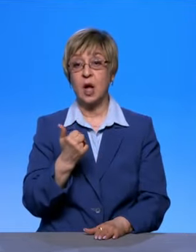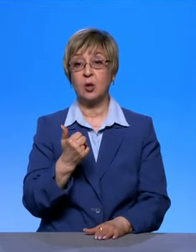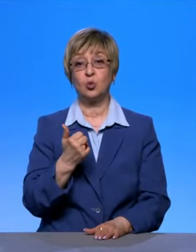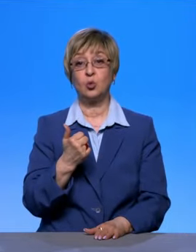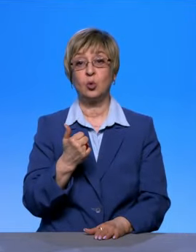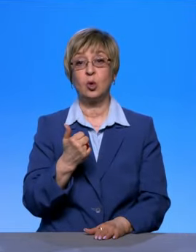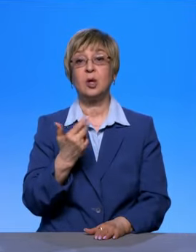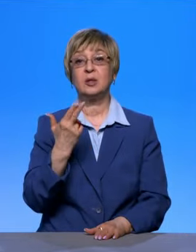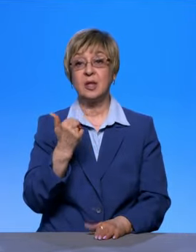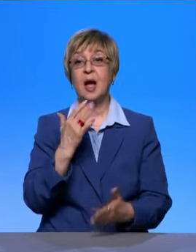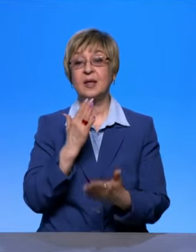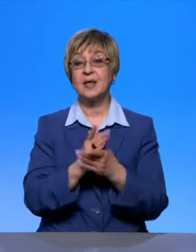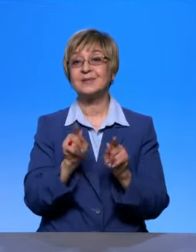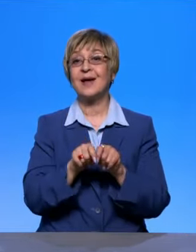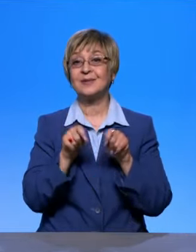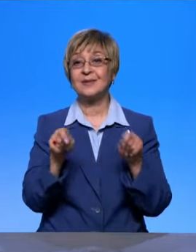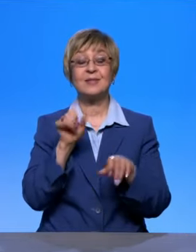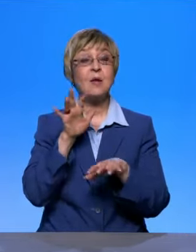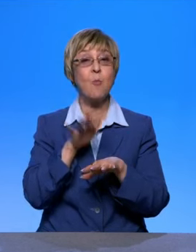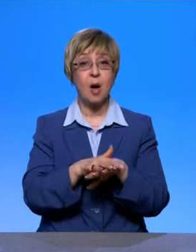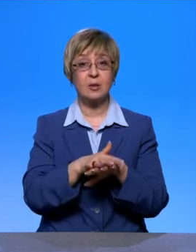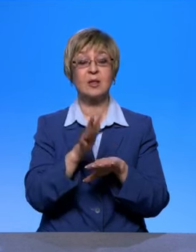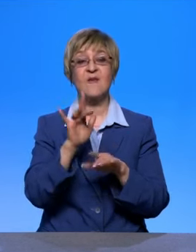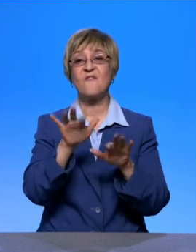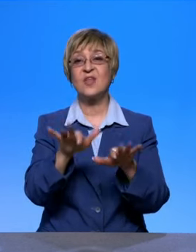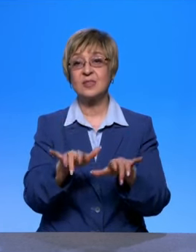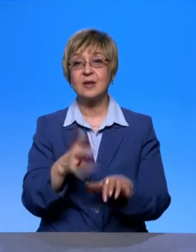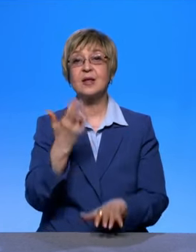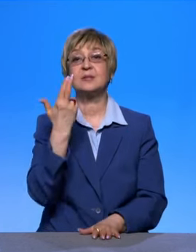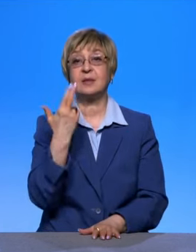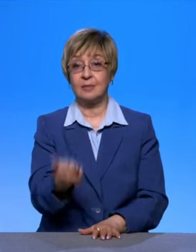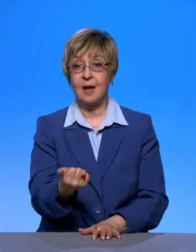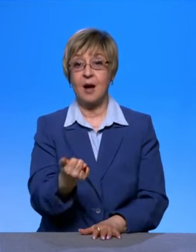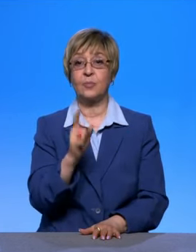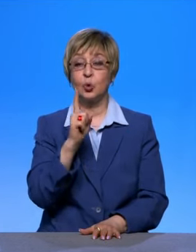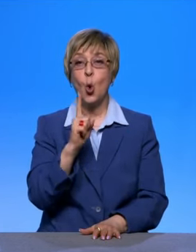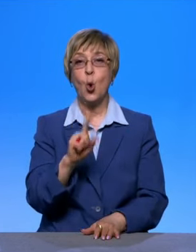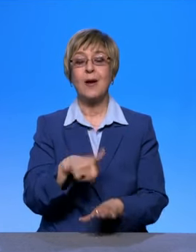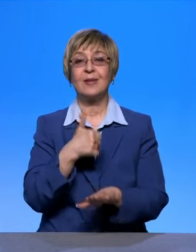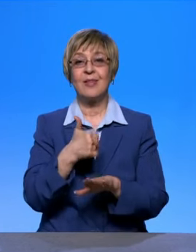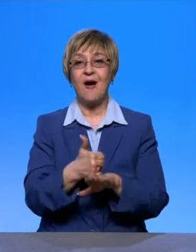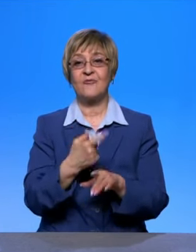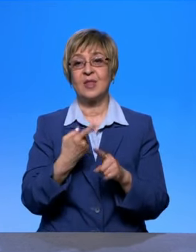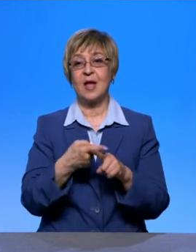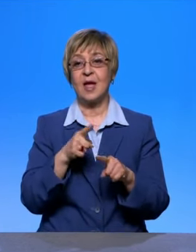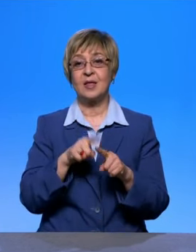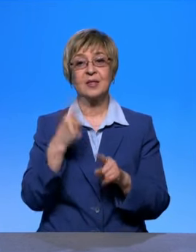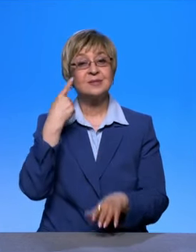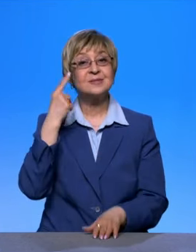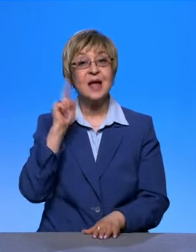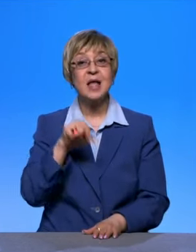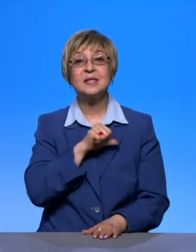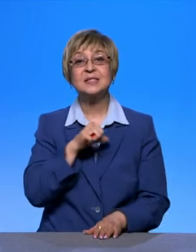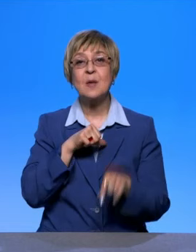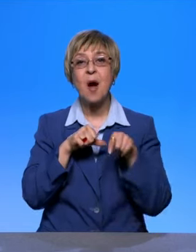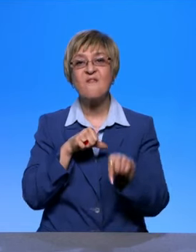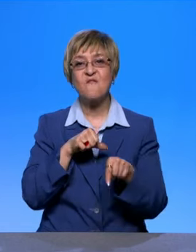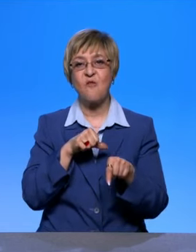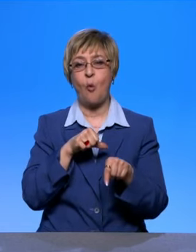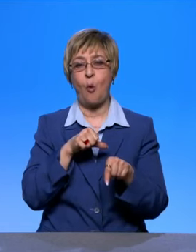да, действительно есть открытые банки, но мне кажется, что все-таки вот главное это знание предмета, да.